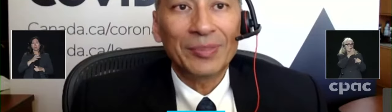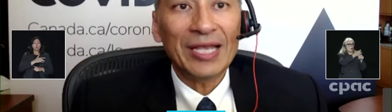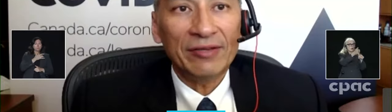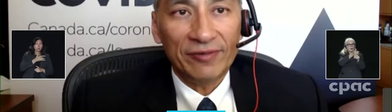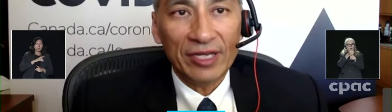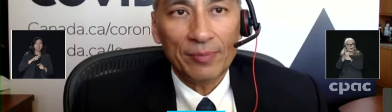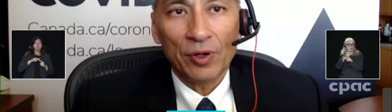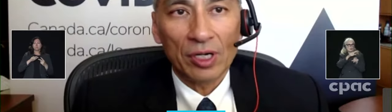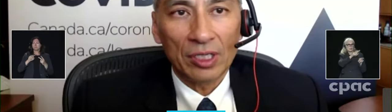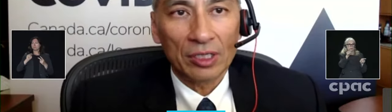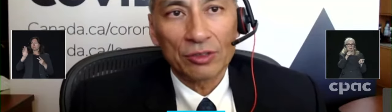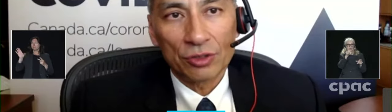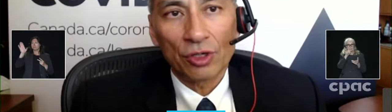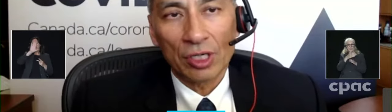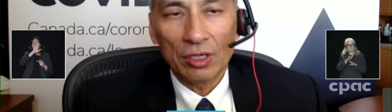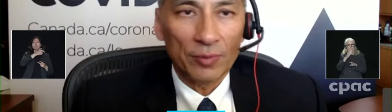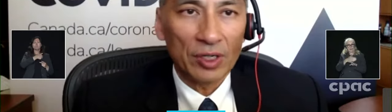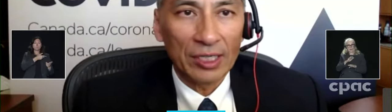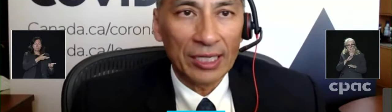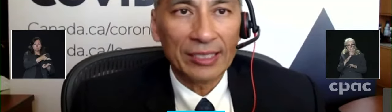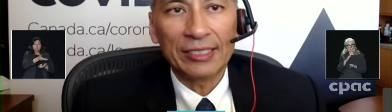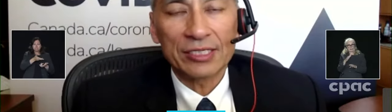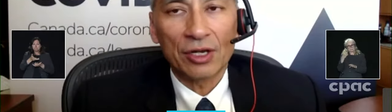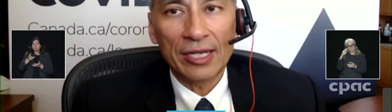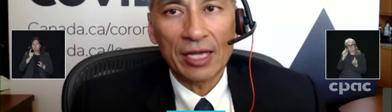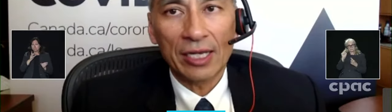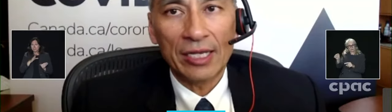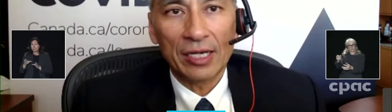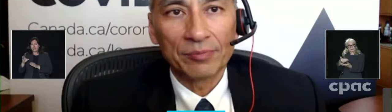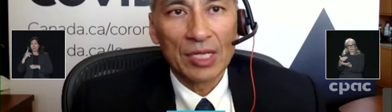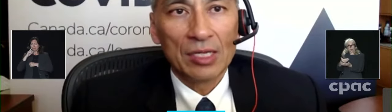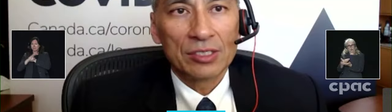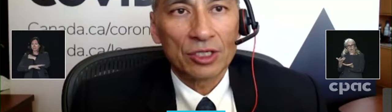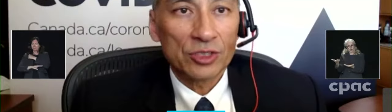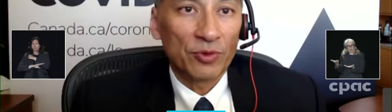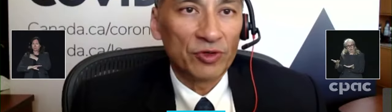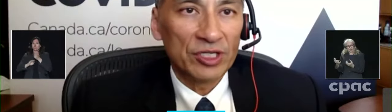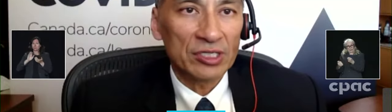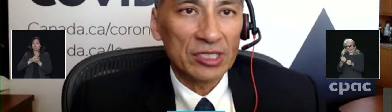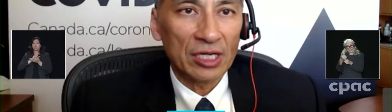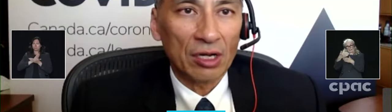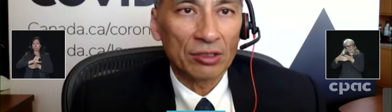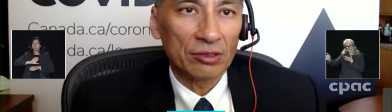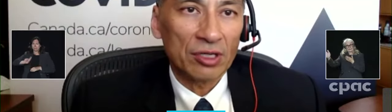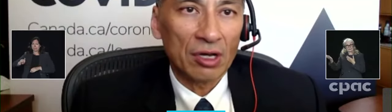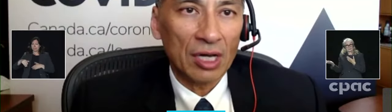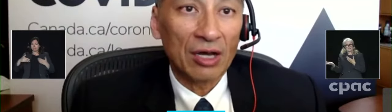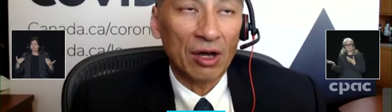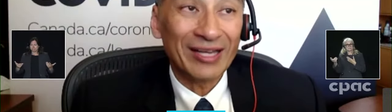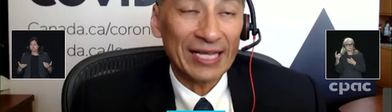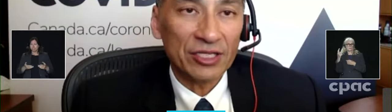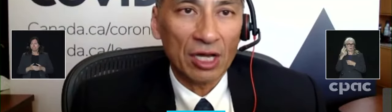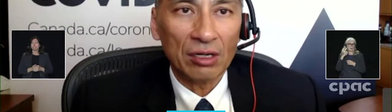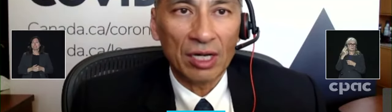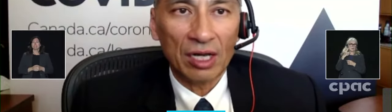train de planifier pour le retour pour l'année scolaire. Et ce que je peux vous dire, c'est qu'on